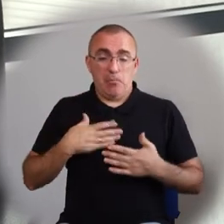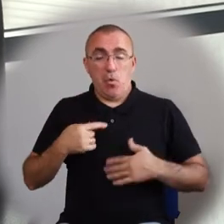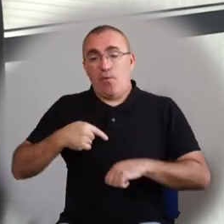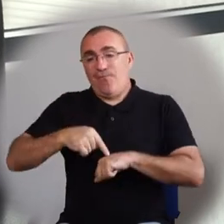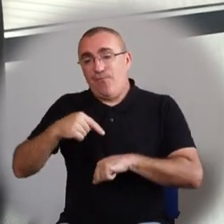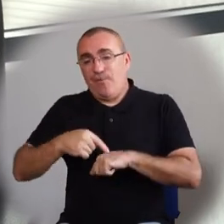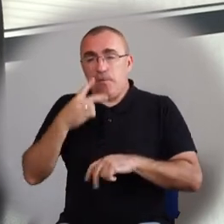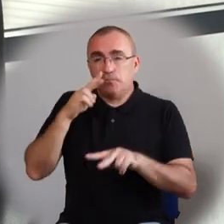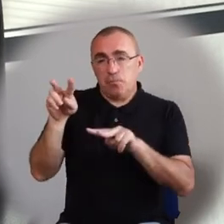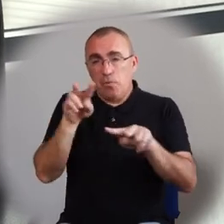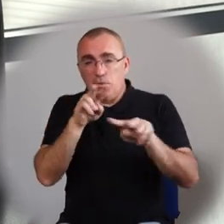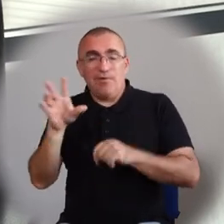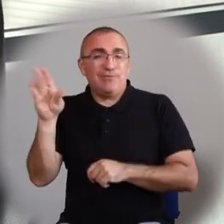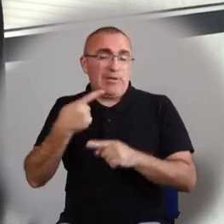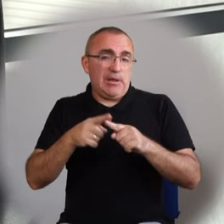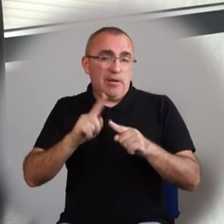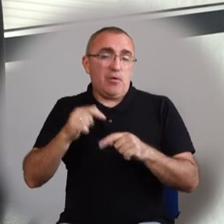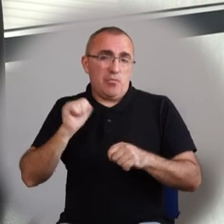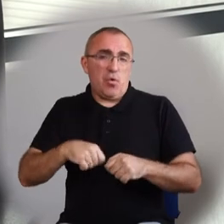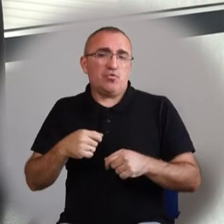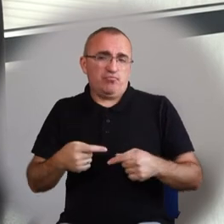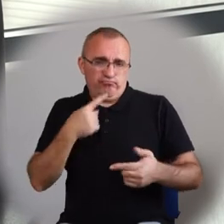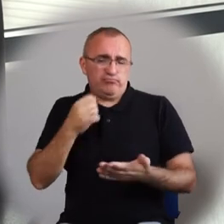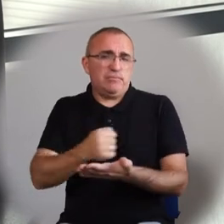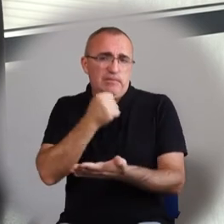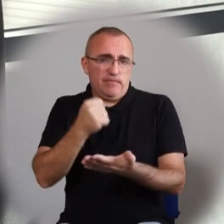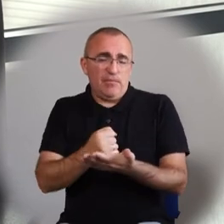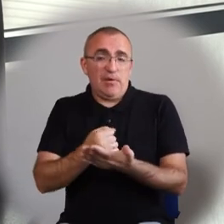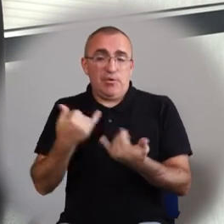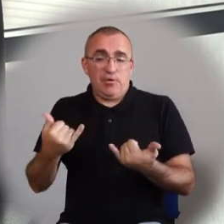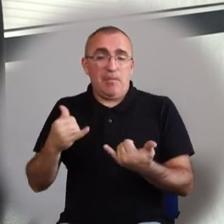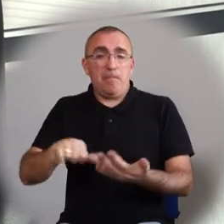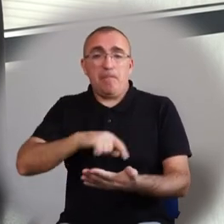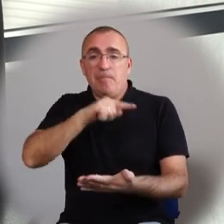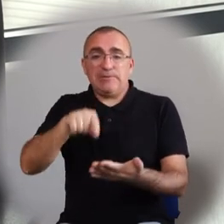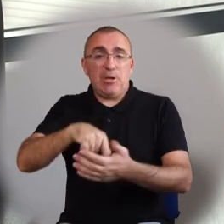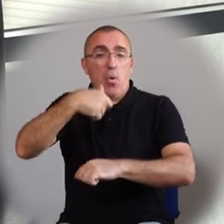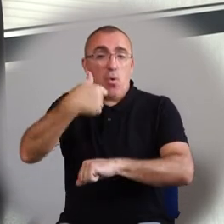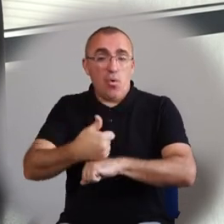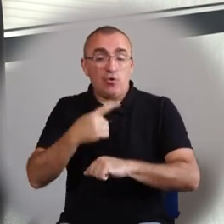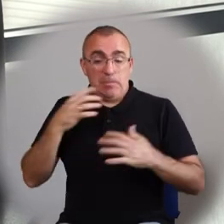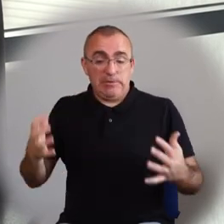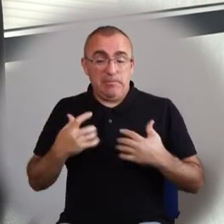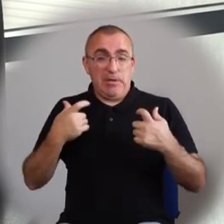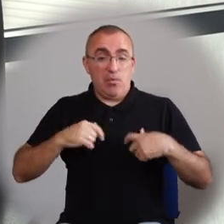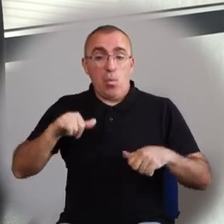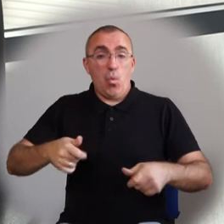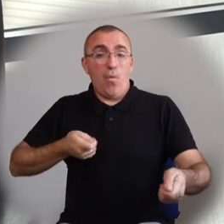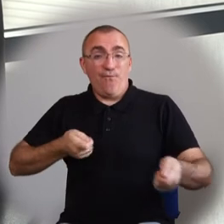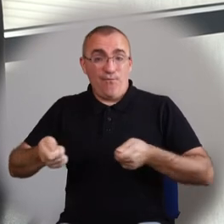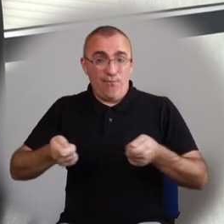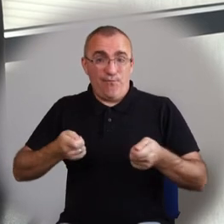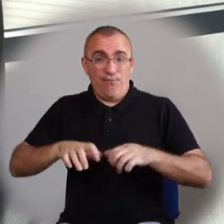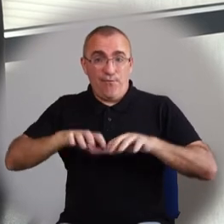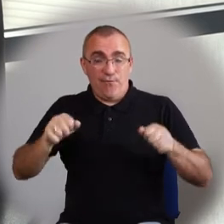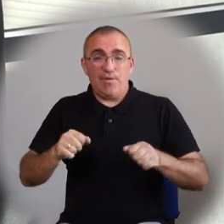І за моїми відчуттями, за моїми спостереженнями, все ж таки я можу стверджувати, що чинний міський голова, ну, для того, щоб зберегти